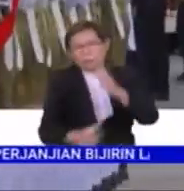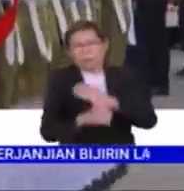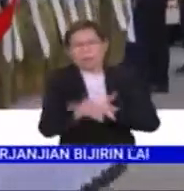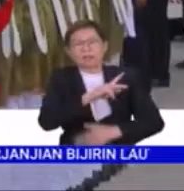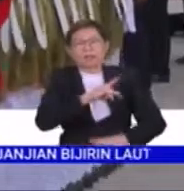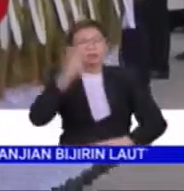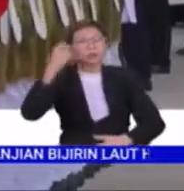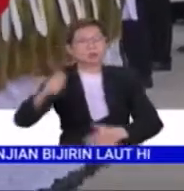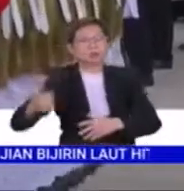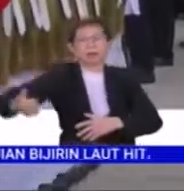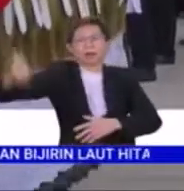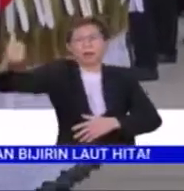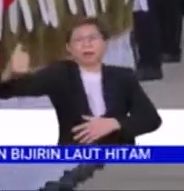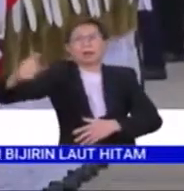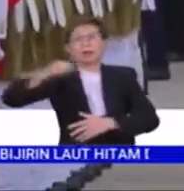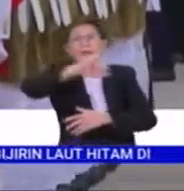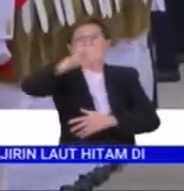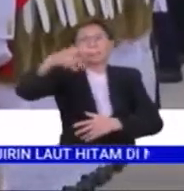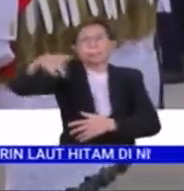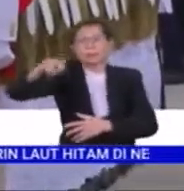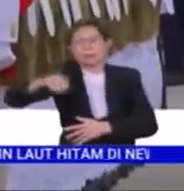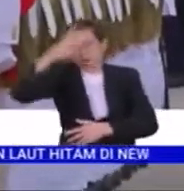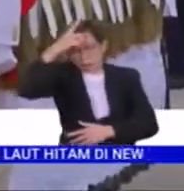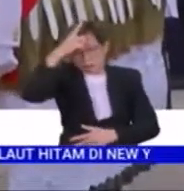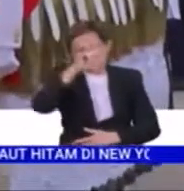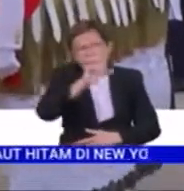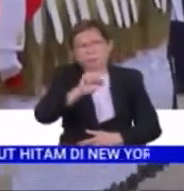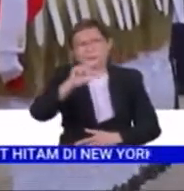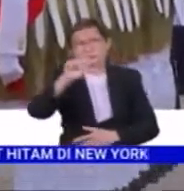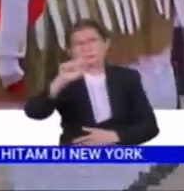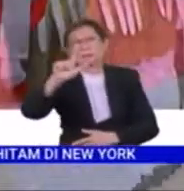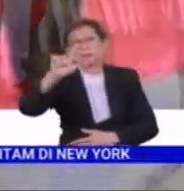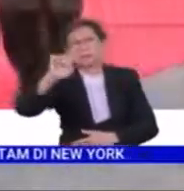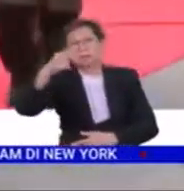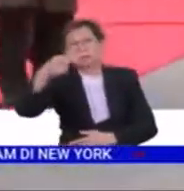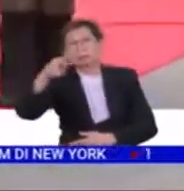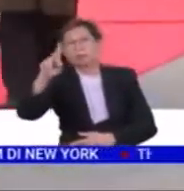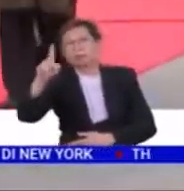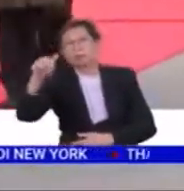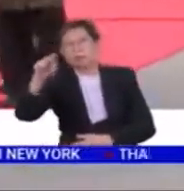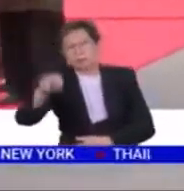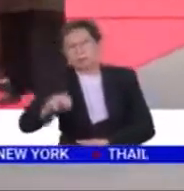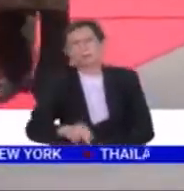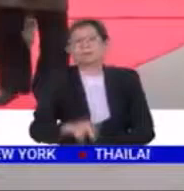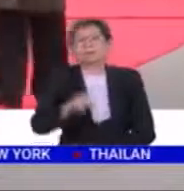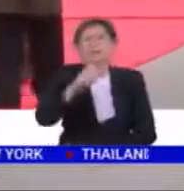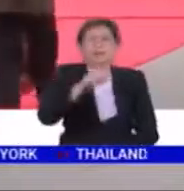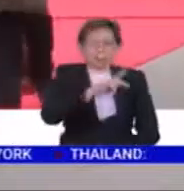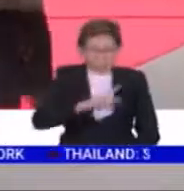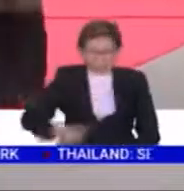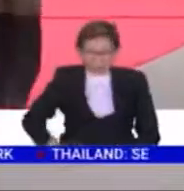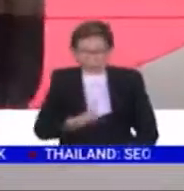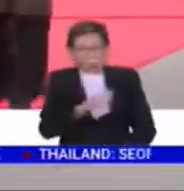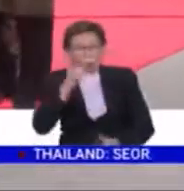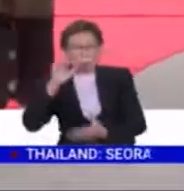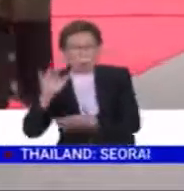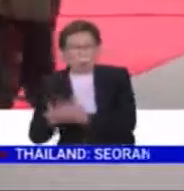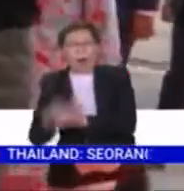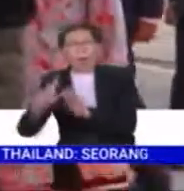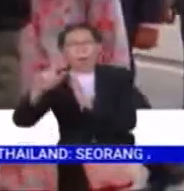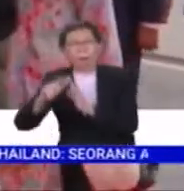setiausaha kanan jabatan Perdana Menteri Datuk solehuddin alyubi Zakaria seri Paduka berdua kemudian berkenan